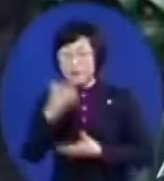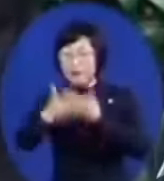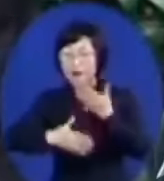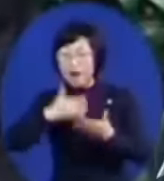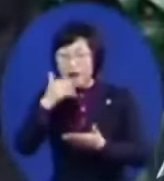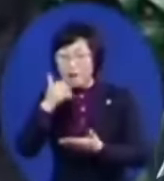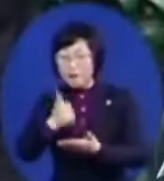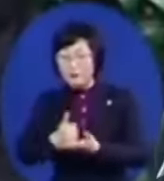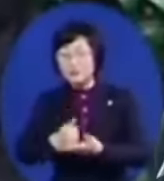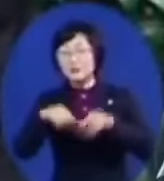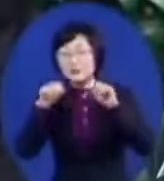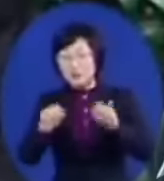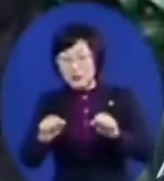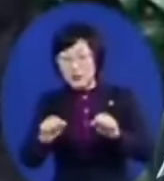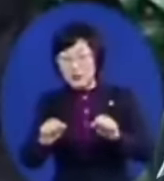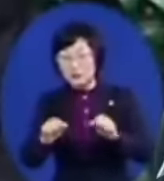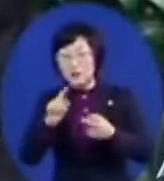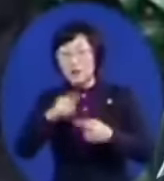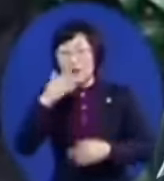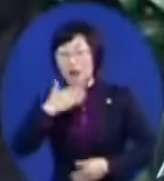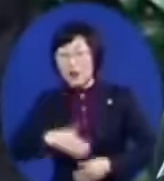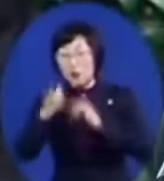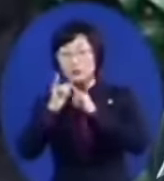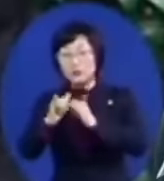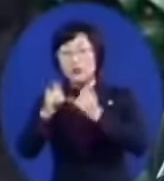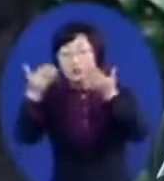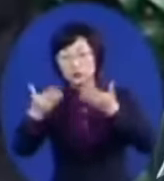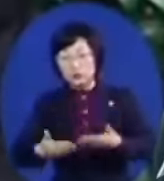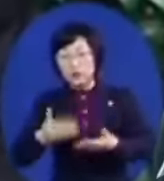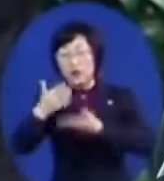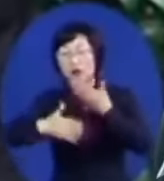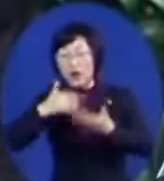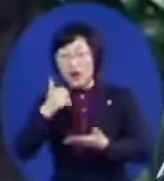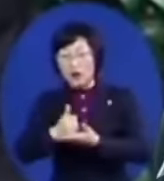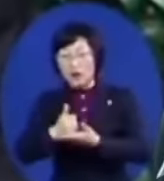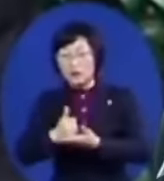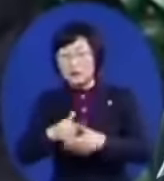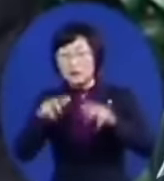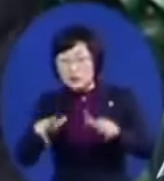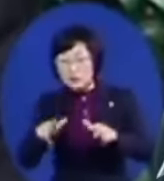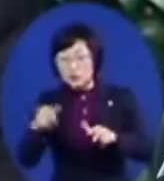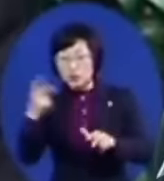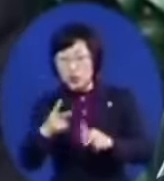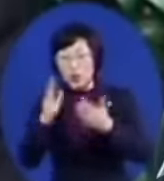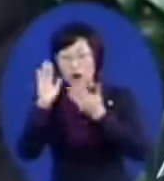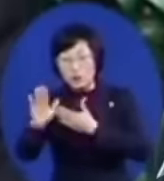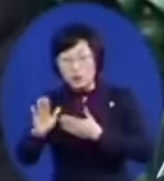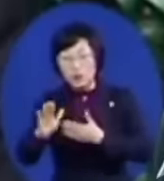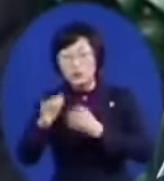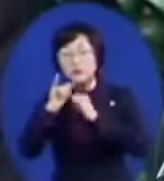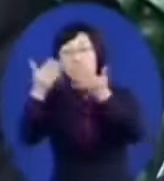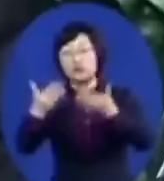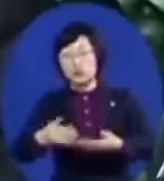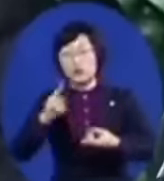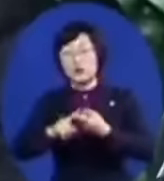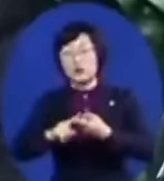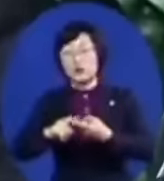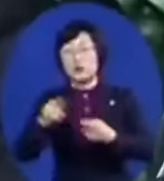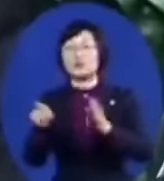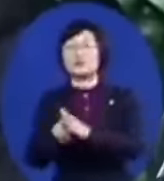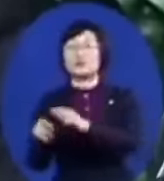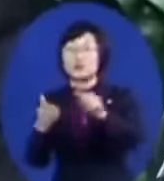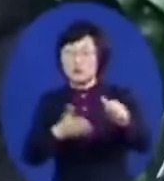하나님도 살아계심도 알고 상 주시는 하나님께로서 금세와 넷세 상연을 누린 사람이 있습니다.